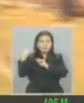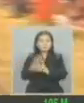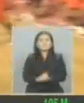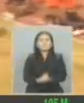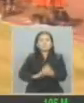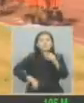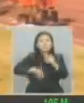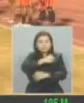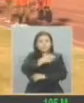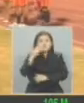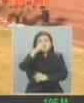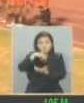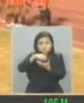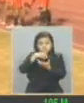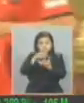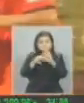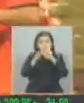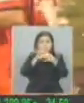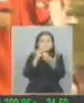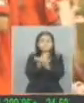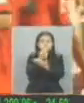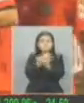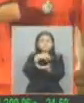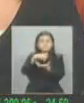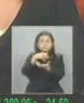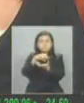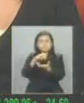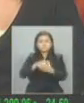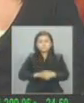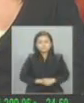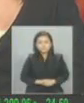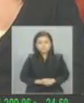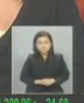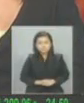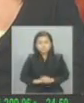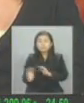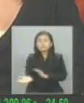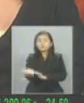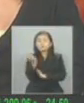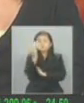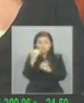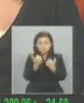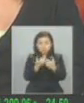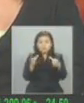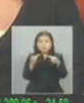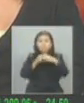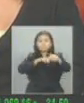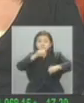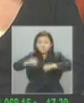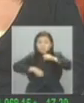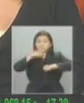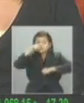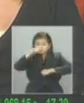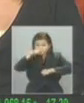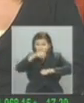ลไทย PBS รายงานจากจังหวัดราชบุรี เมื่อช่วงเช้าที่ผ่านมานะคะทีมจักรยานไทยนั้นเดินทาง